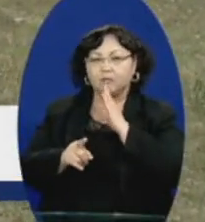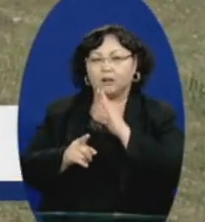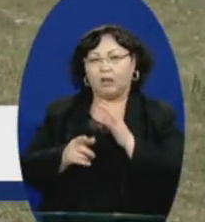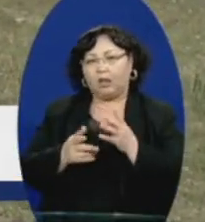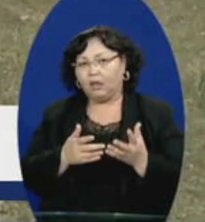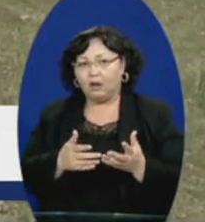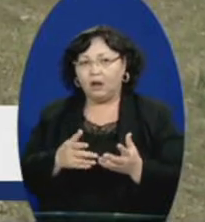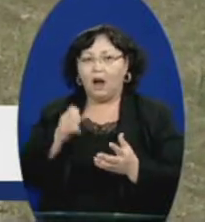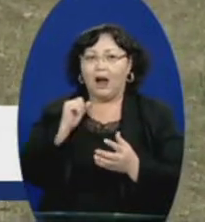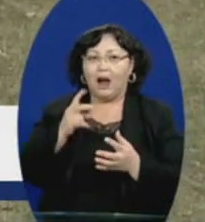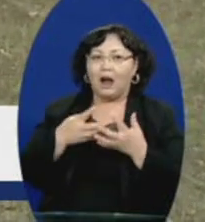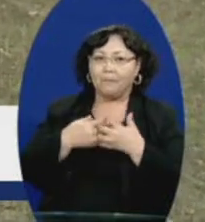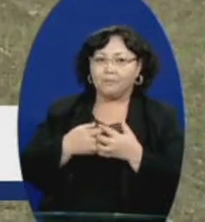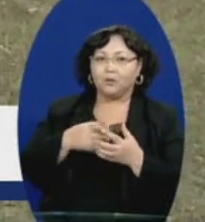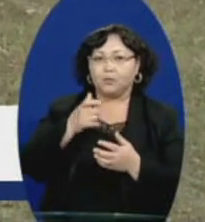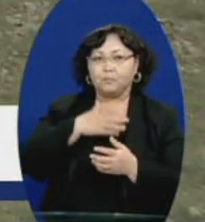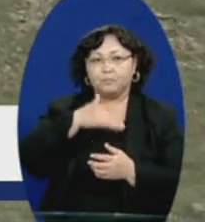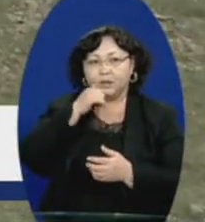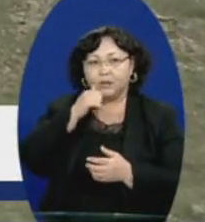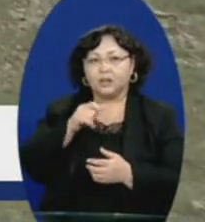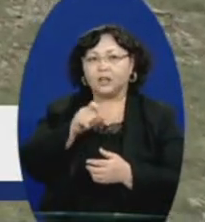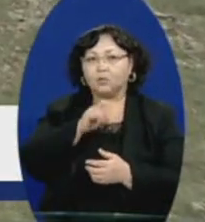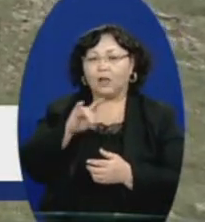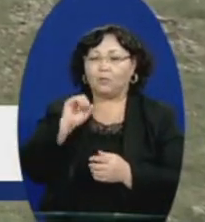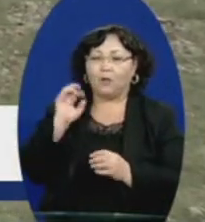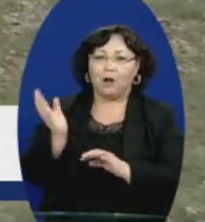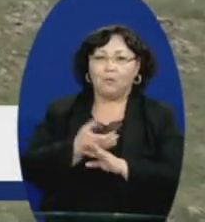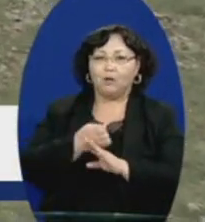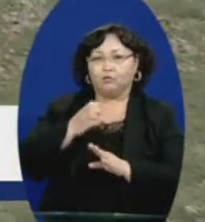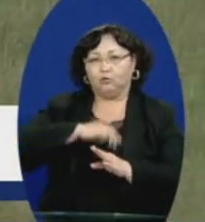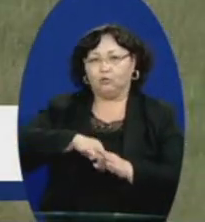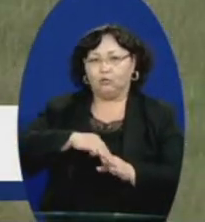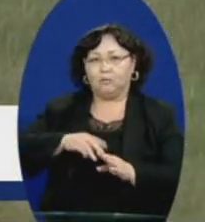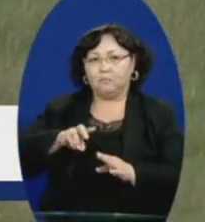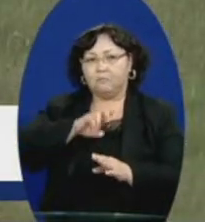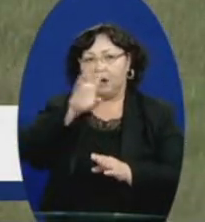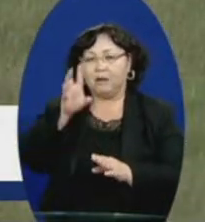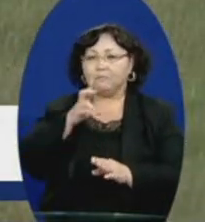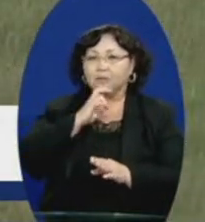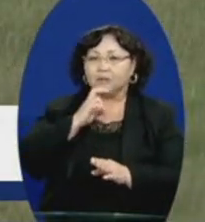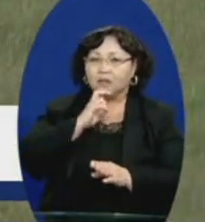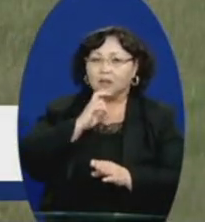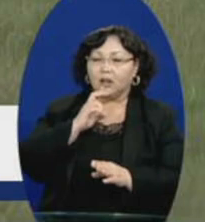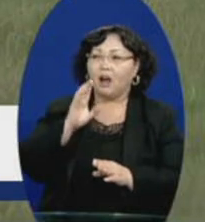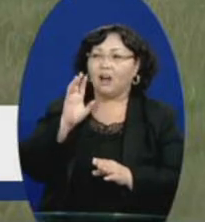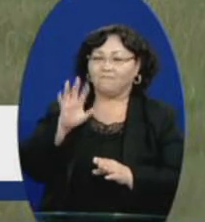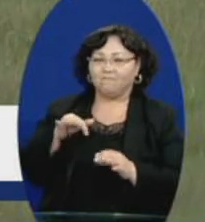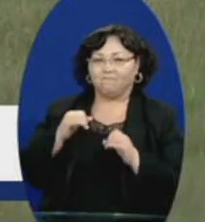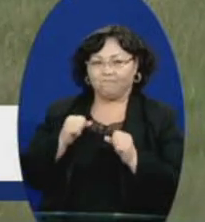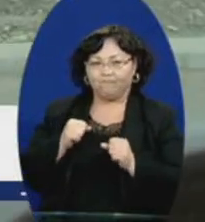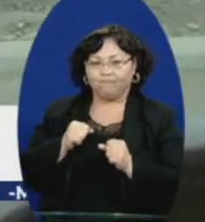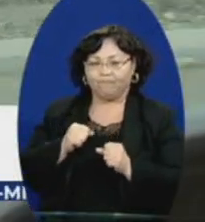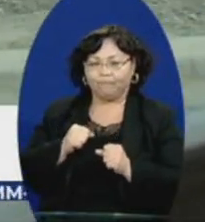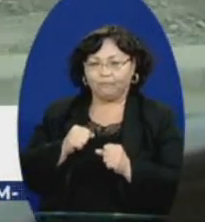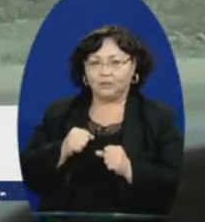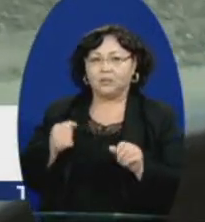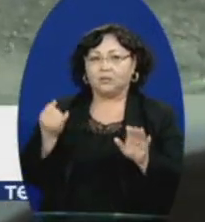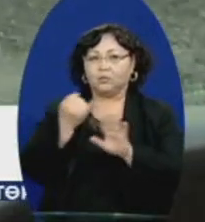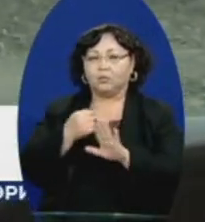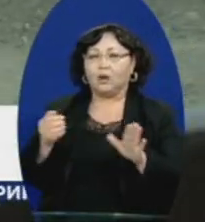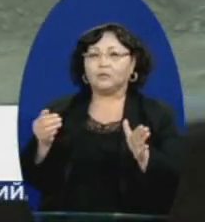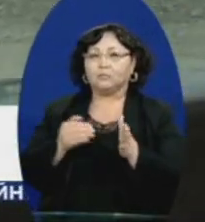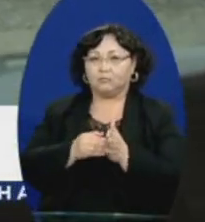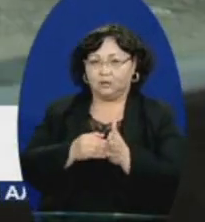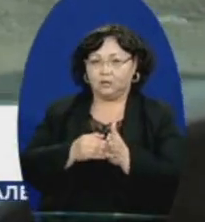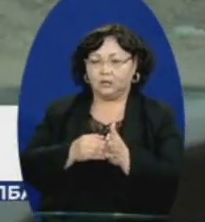эрүүл аюулгүй амьдралтай салшгүй холбоотой тед байгалийн ямар ч үзэгдэлт эгэл биеэрээ сөрөн зогсдгоо. Харин үүний хариуд 600 мянган орчим